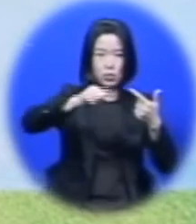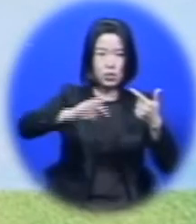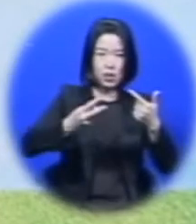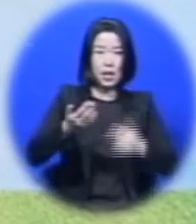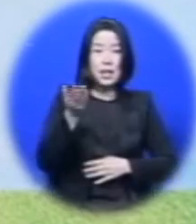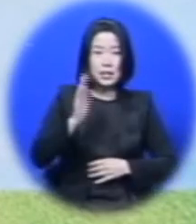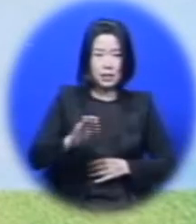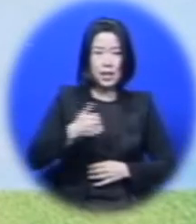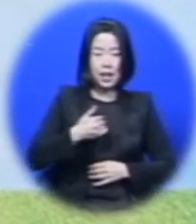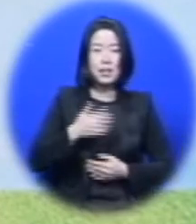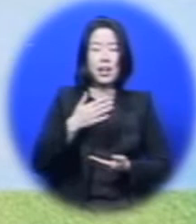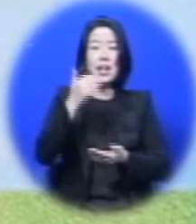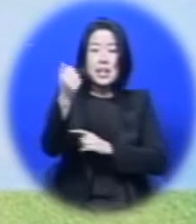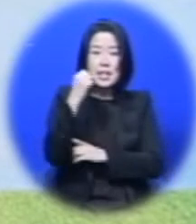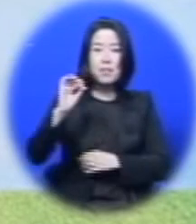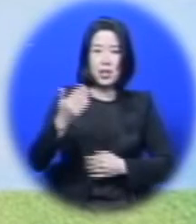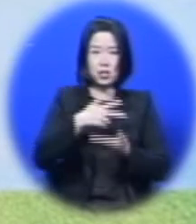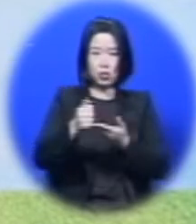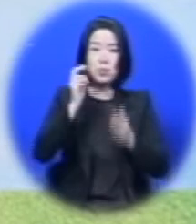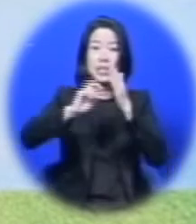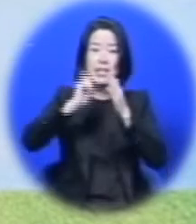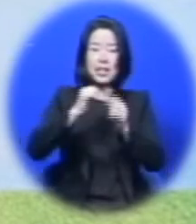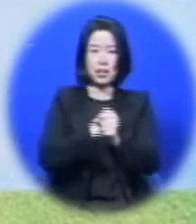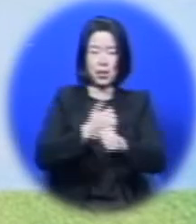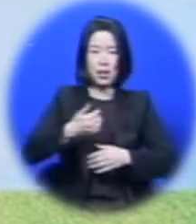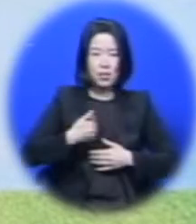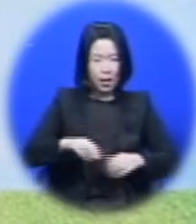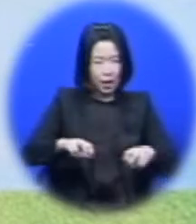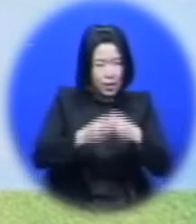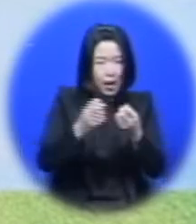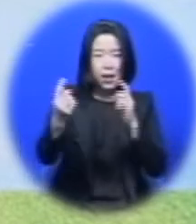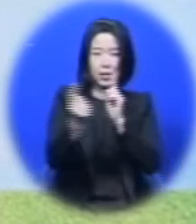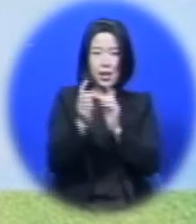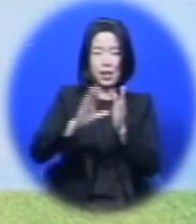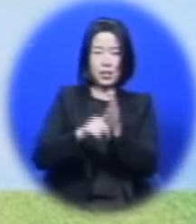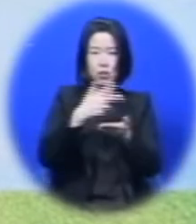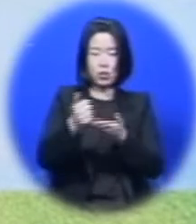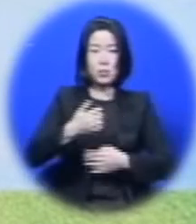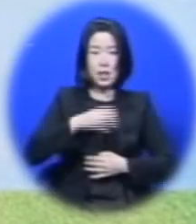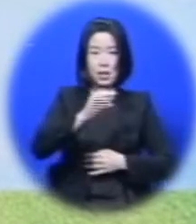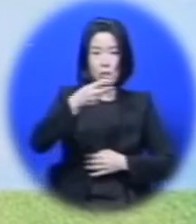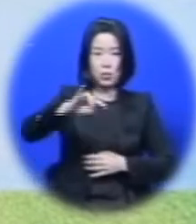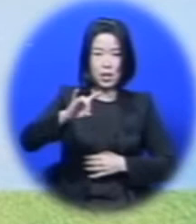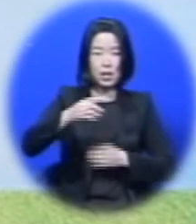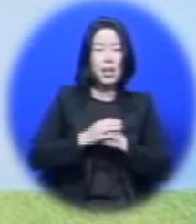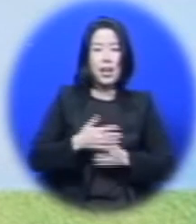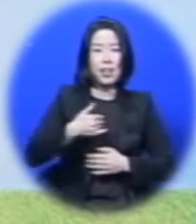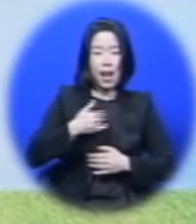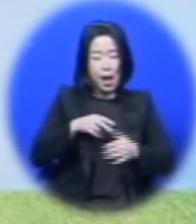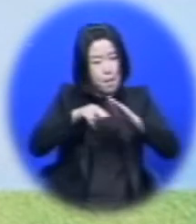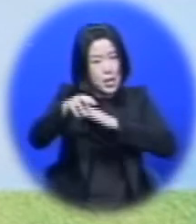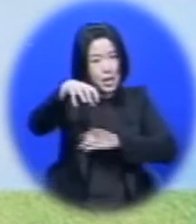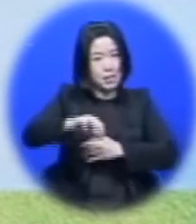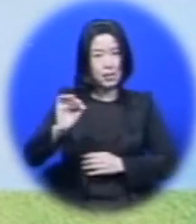나는 나의 힘되신 주님을 찬양하렵니다. 내가 재난을 당할 때 주님은 나의 요새 나의 피난처가